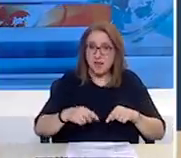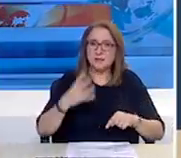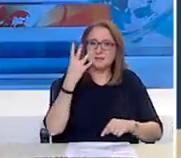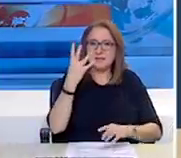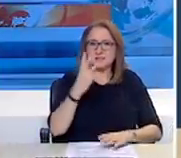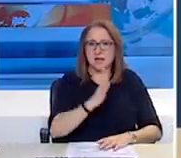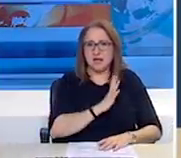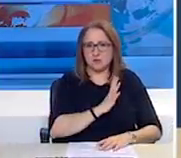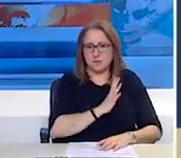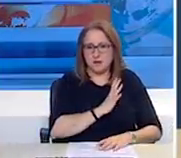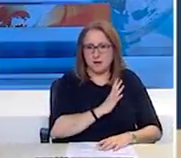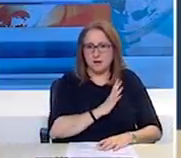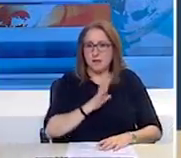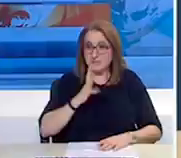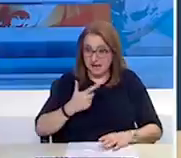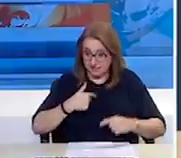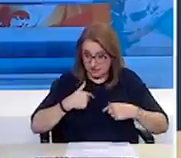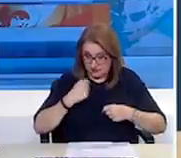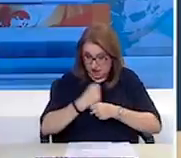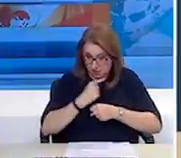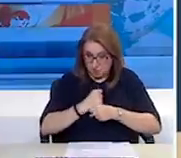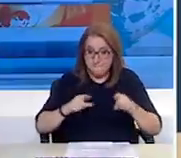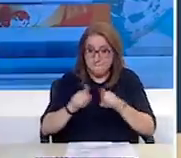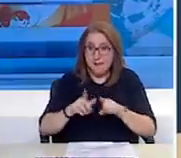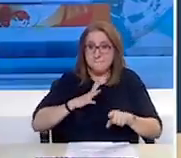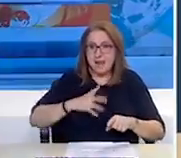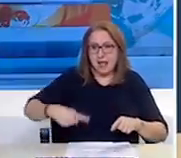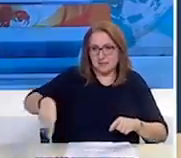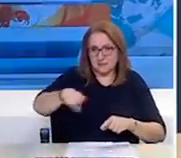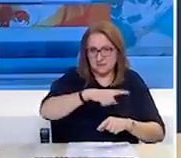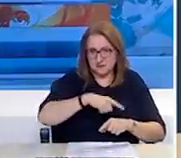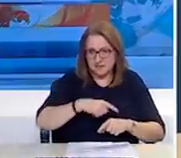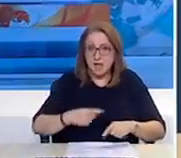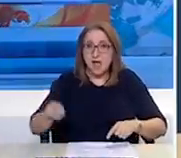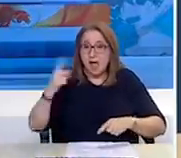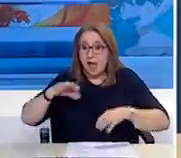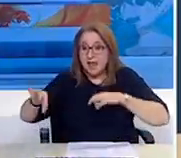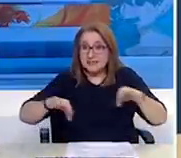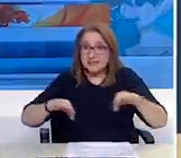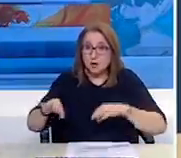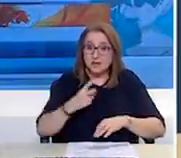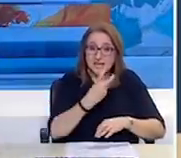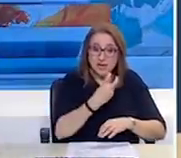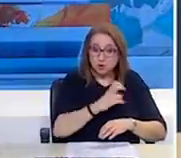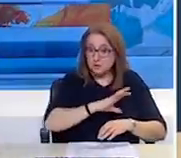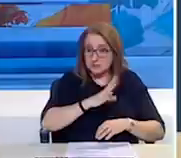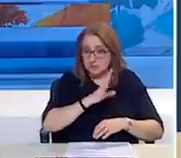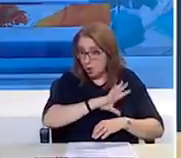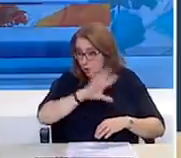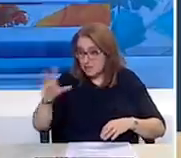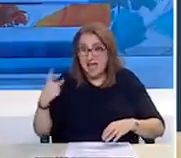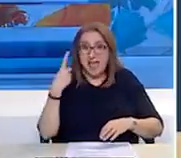συνολικά, δηλαδή εργαζόμενοι και πελάτες. Από καταστήματα από 20% μέτρα, επιτρέπονται